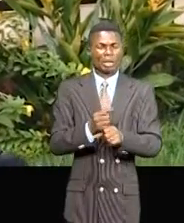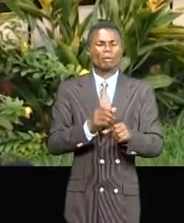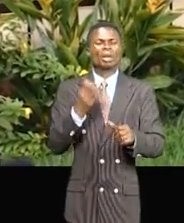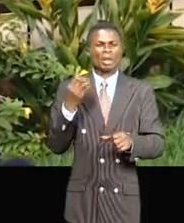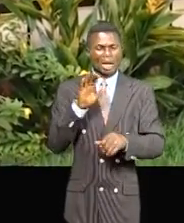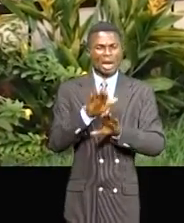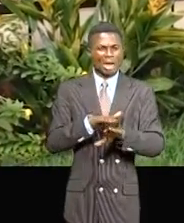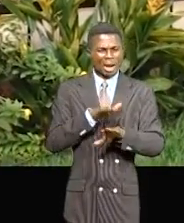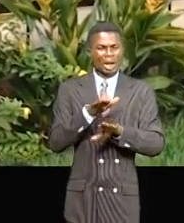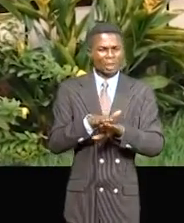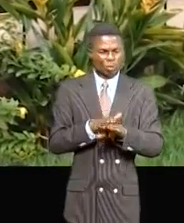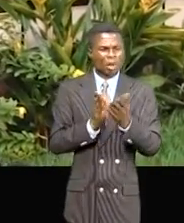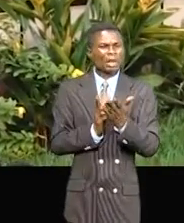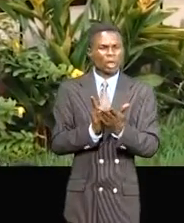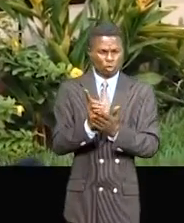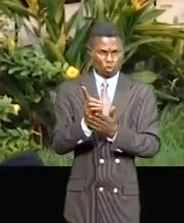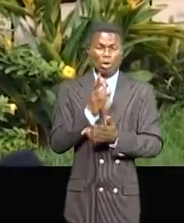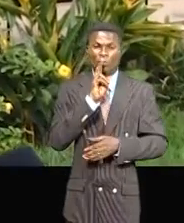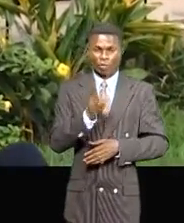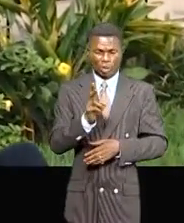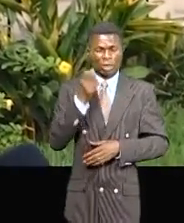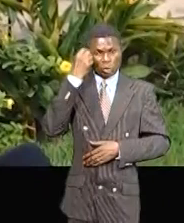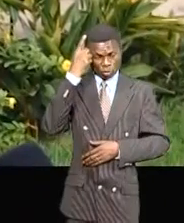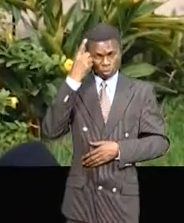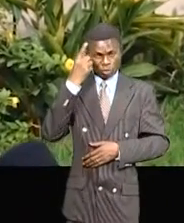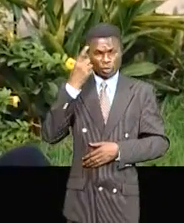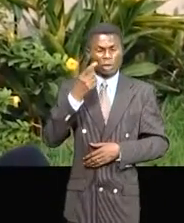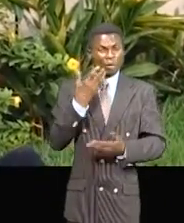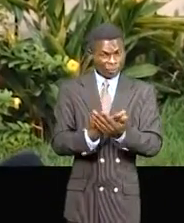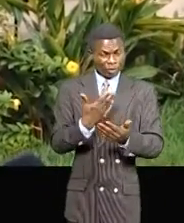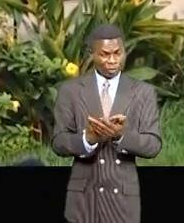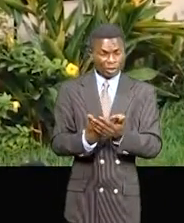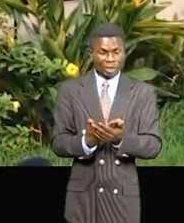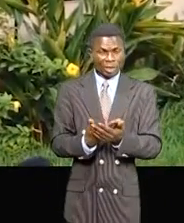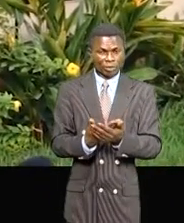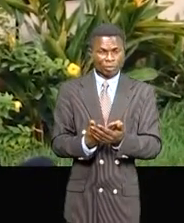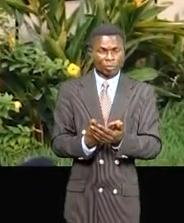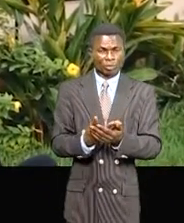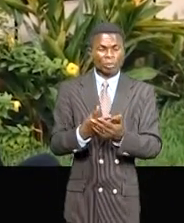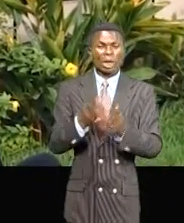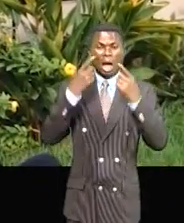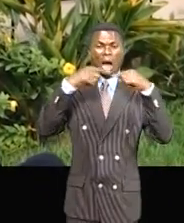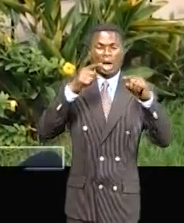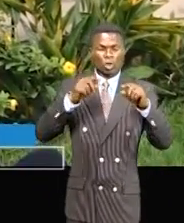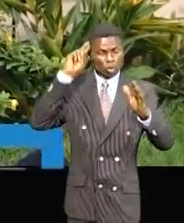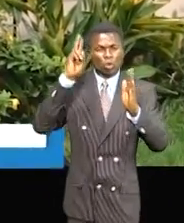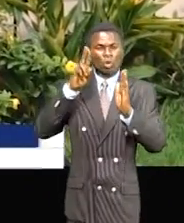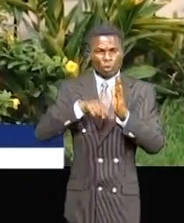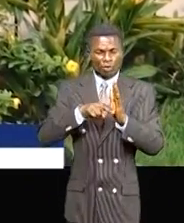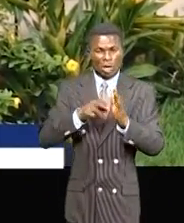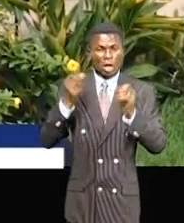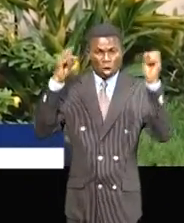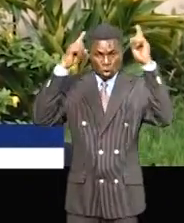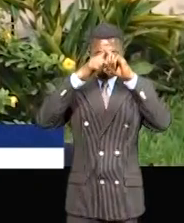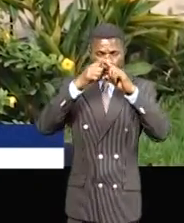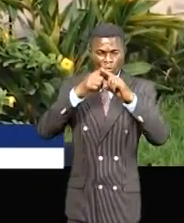un travail méticuleux. C'est vrai que nous comprenons l'urgence de la sortie du gouvernement, mais il ne faudrait pas confondre